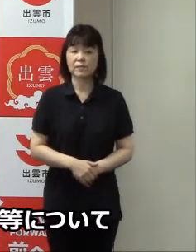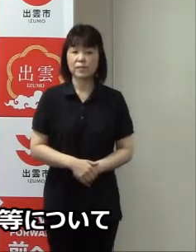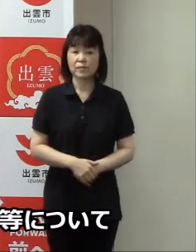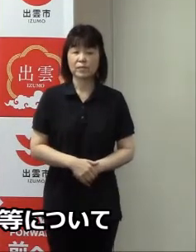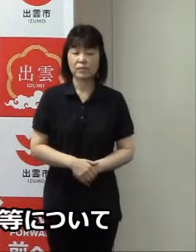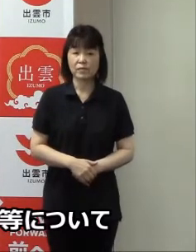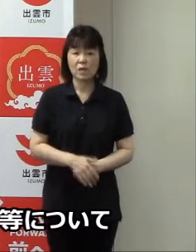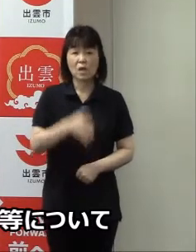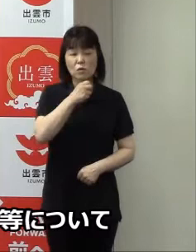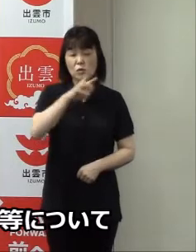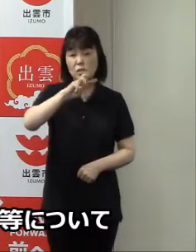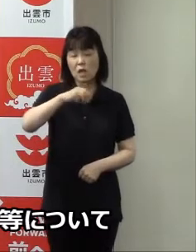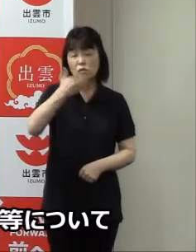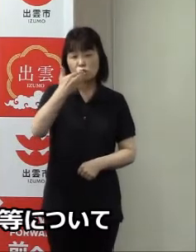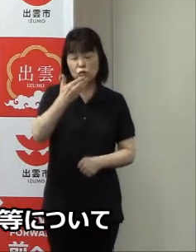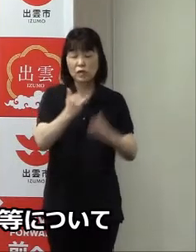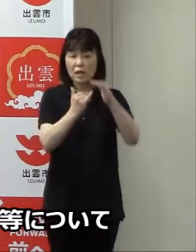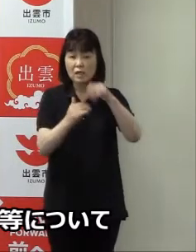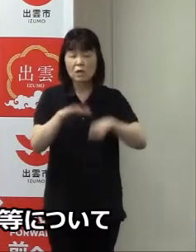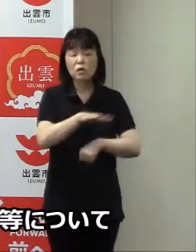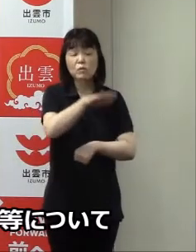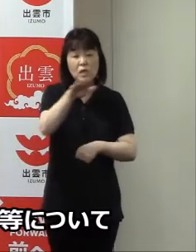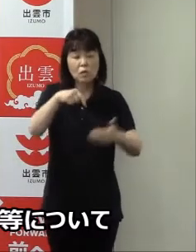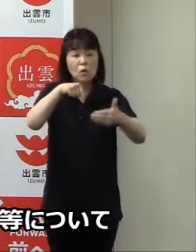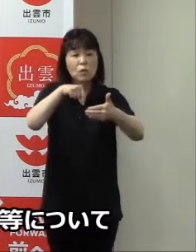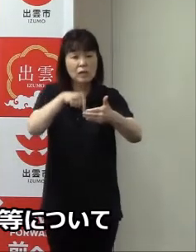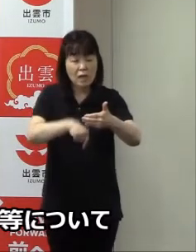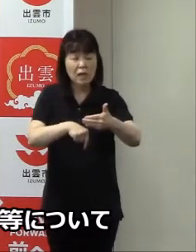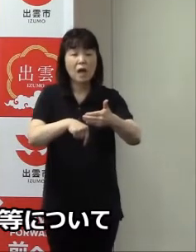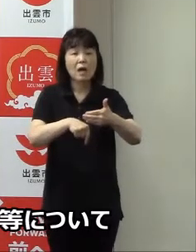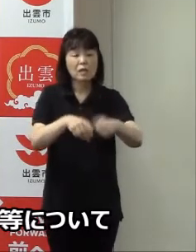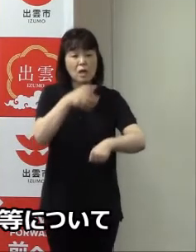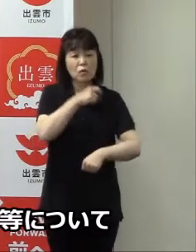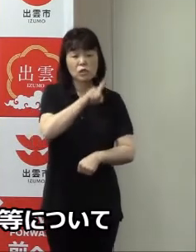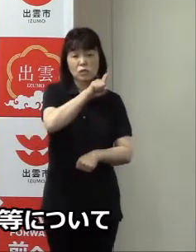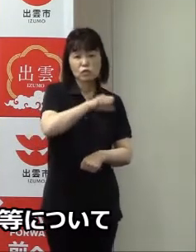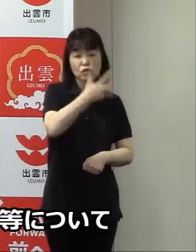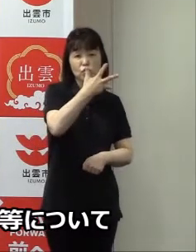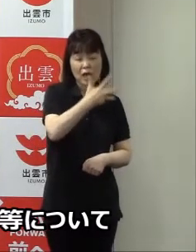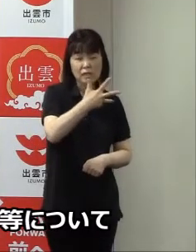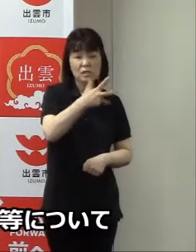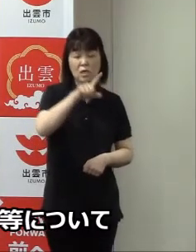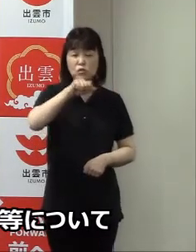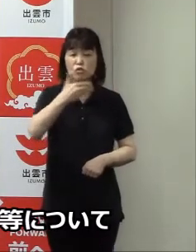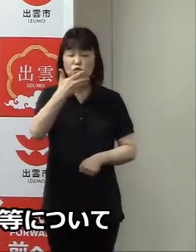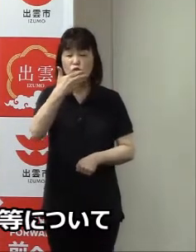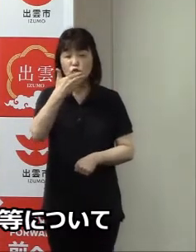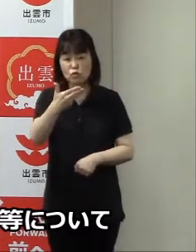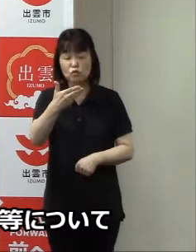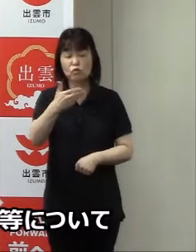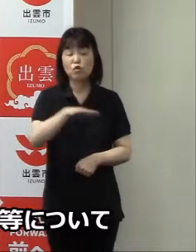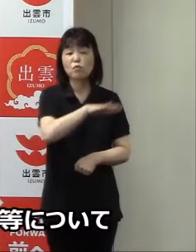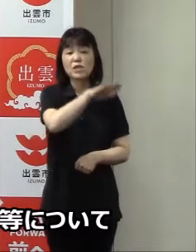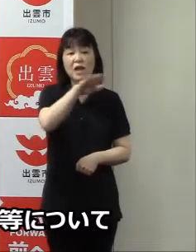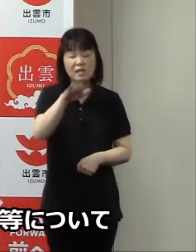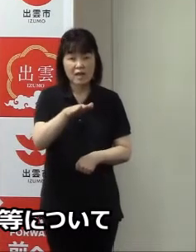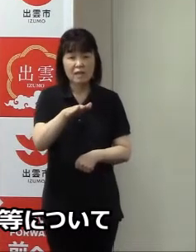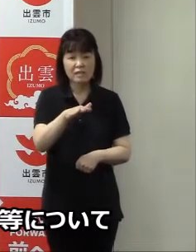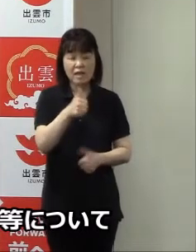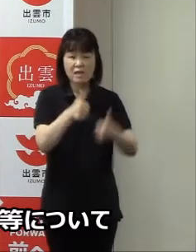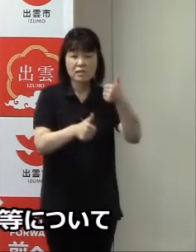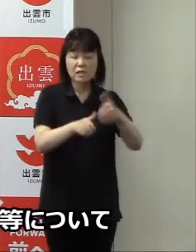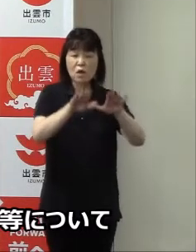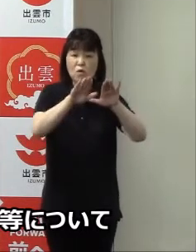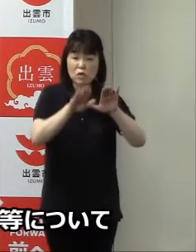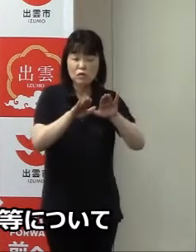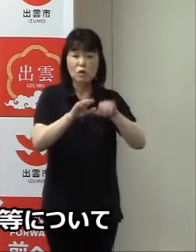この方についての接種の中で特に満18歳および19歳の方で受験や就職